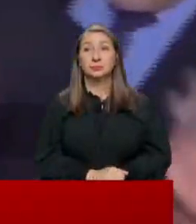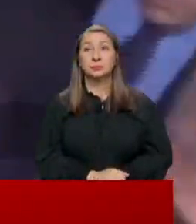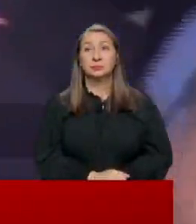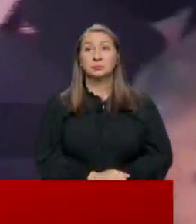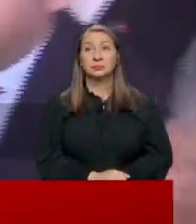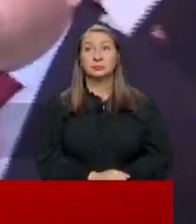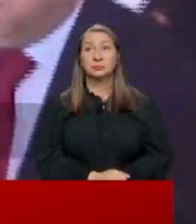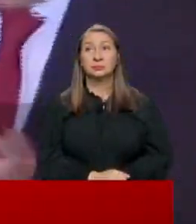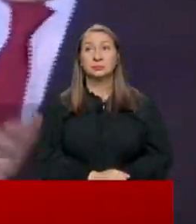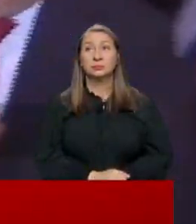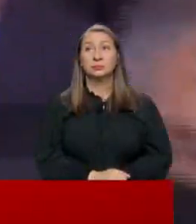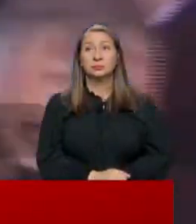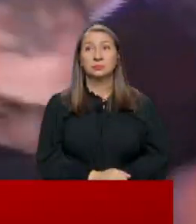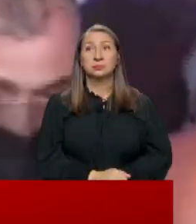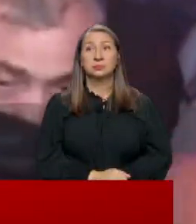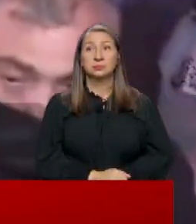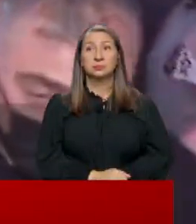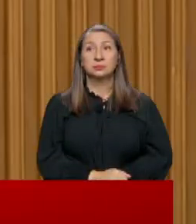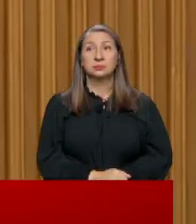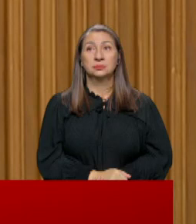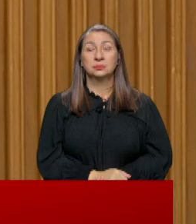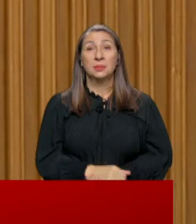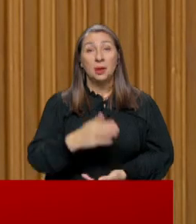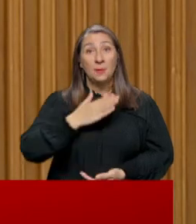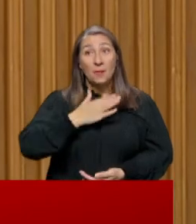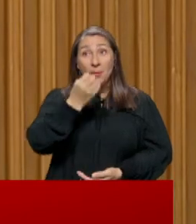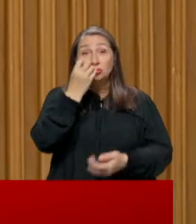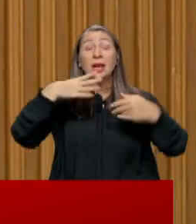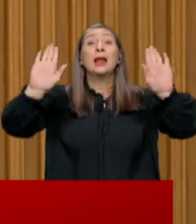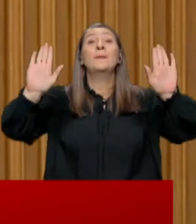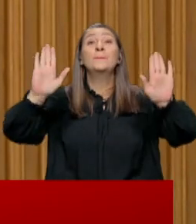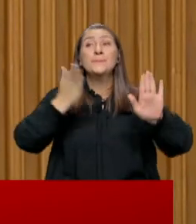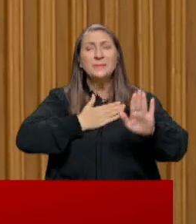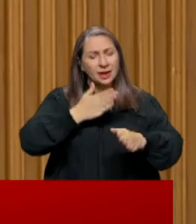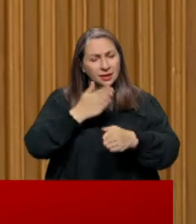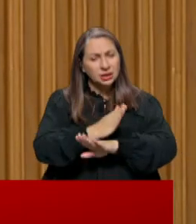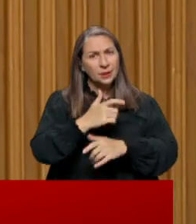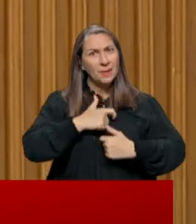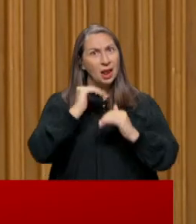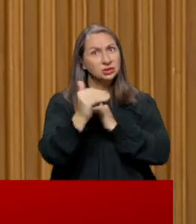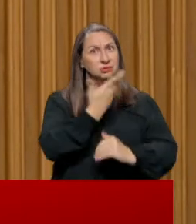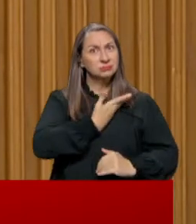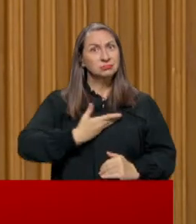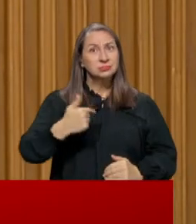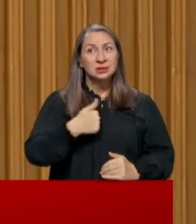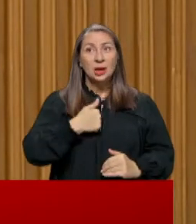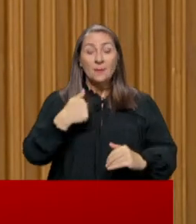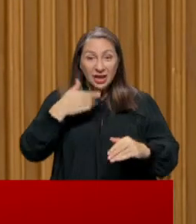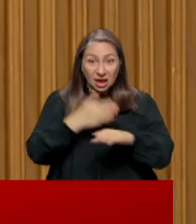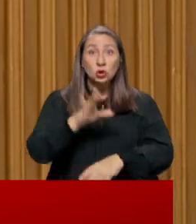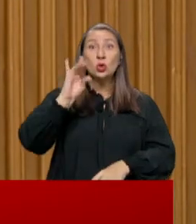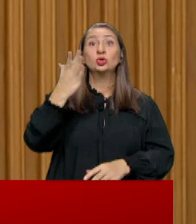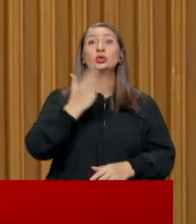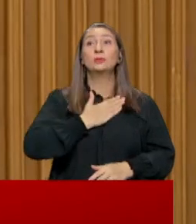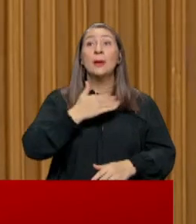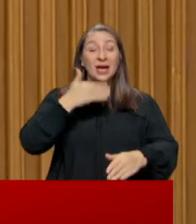Bozkurt Kemal! Bozkurt Kemal! Ben Bahçeli değilim. Ben gerçek milliyetçiyim. Ben gerçek ülkücüyüm.